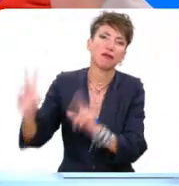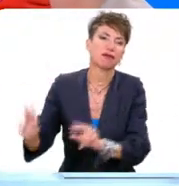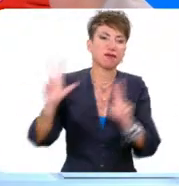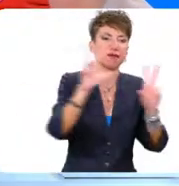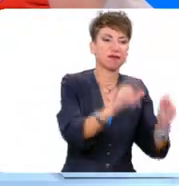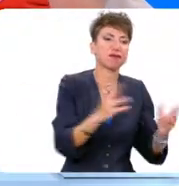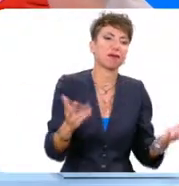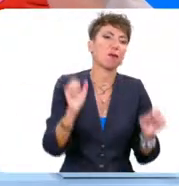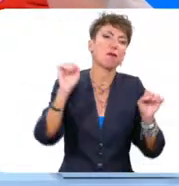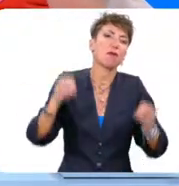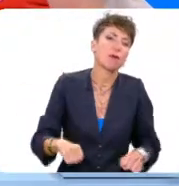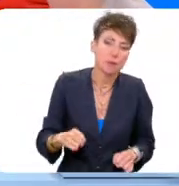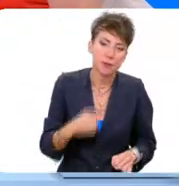υπάρχου ήταν μεγάλος όγκος τ νερού βεβαίως